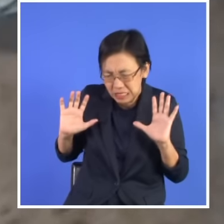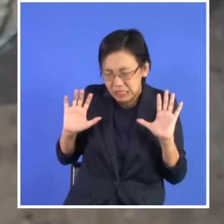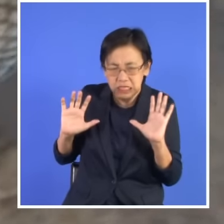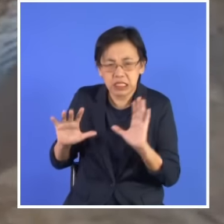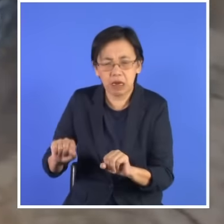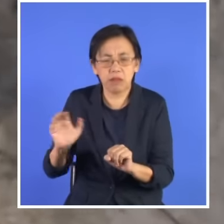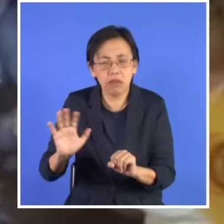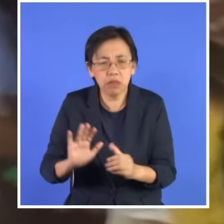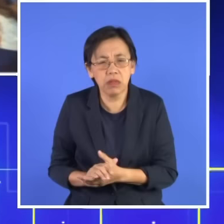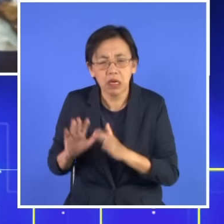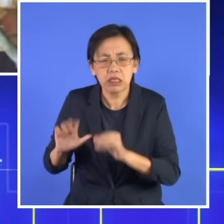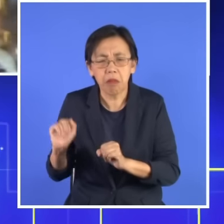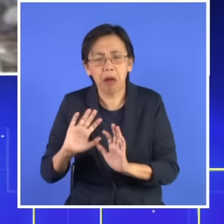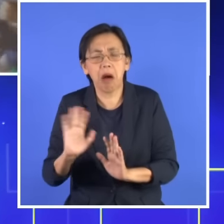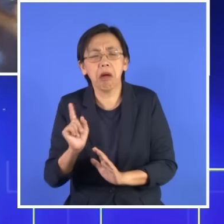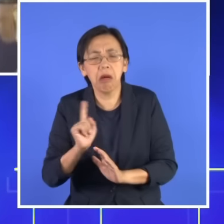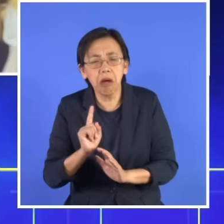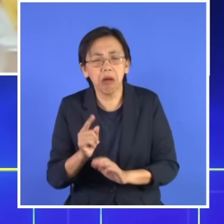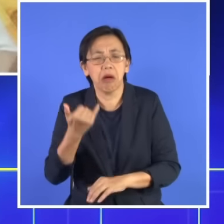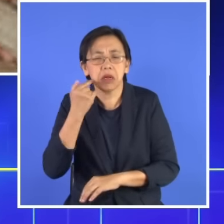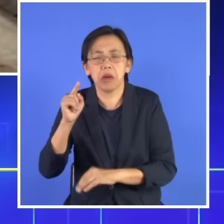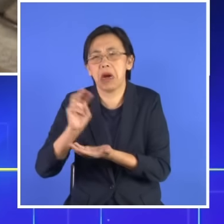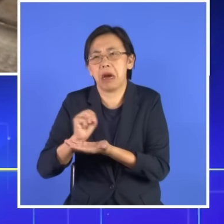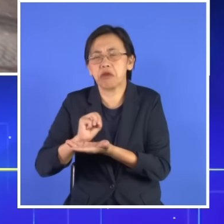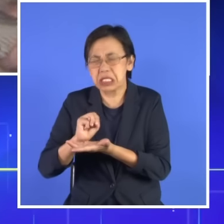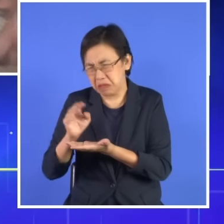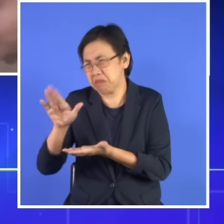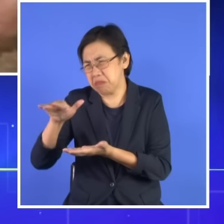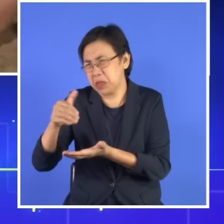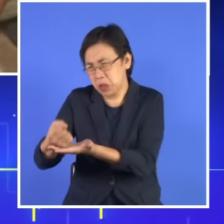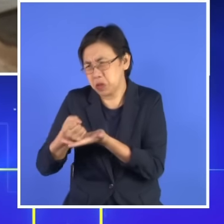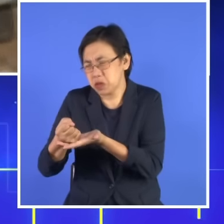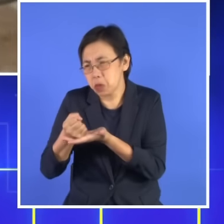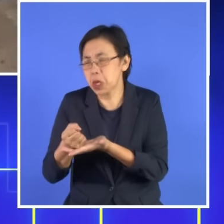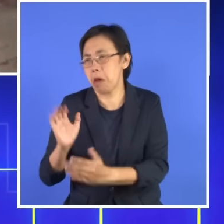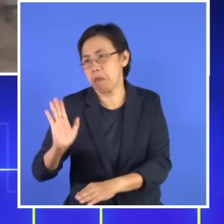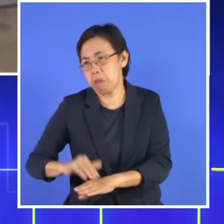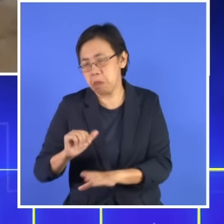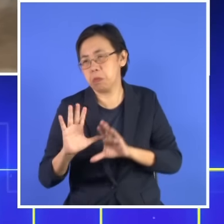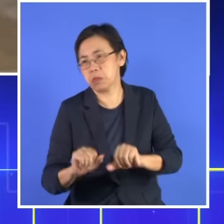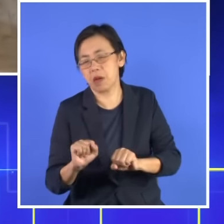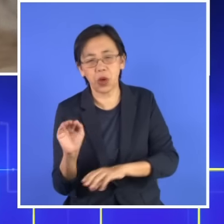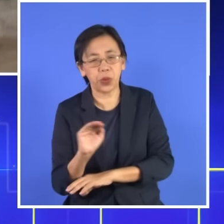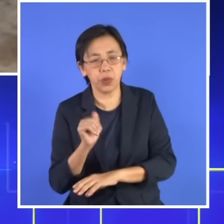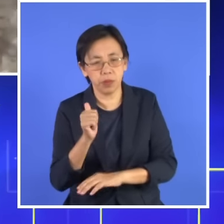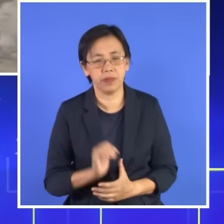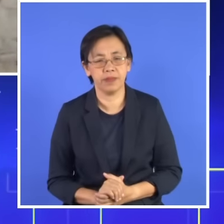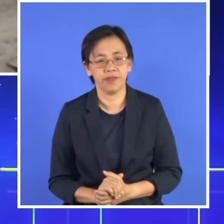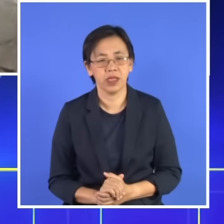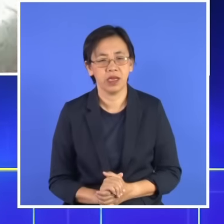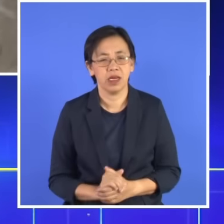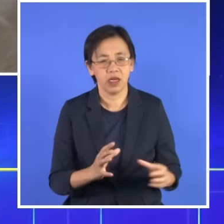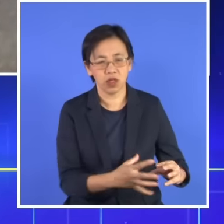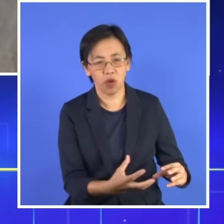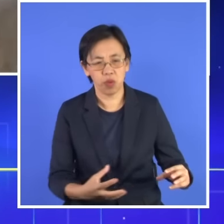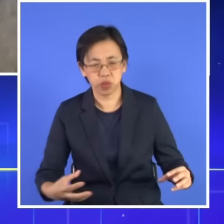ครับพอไม่กล้าจับเสร็จทำไงก็บังยาถนัดเรื่องนี้อยู่แล้วเนี่ยเออเนี่ยชาวชาวบ้านเ้าก็เลยมารุมกันจับ